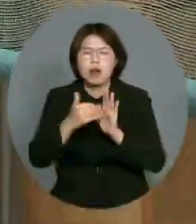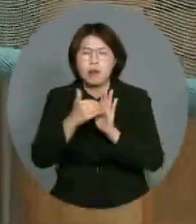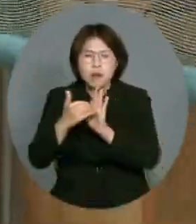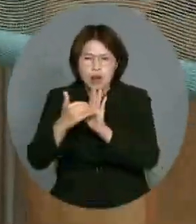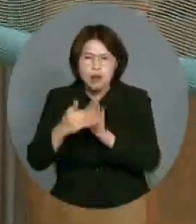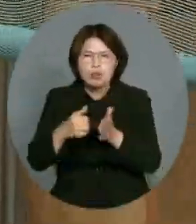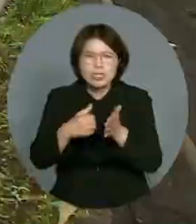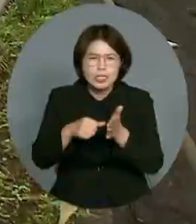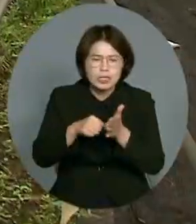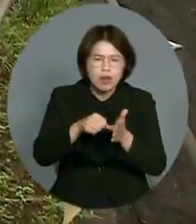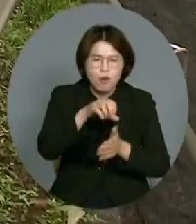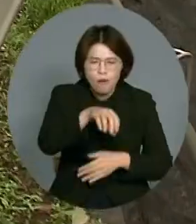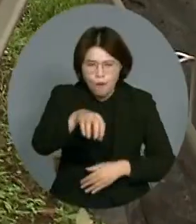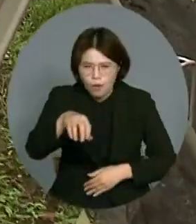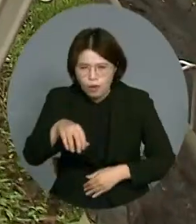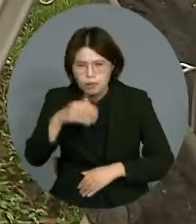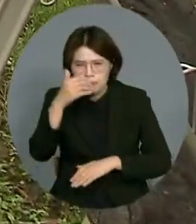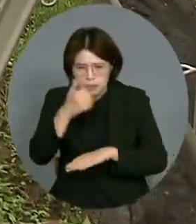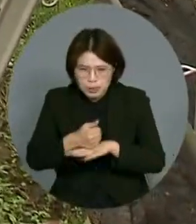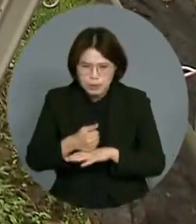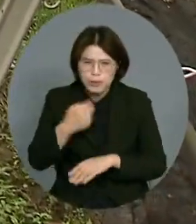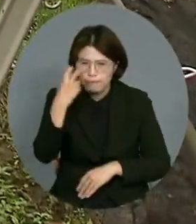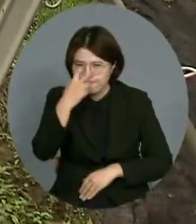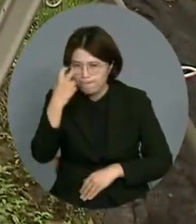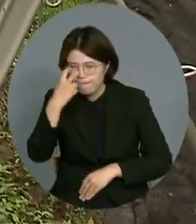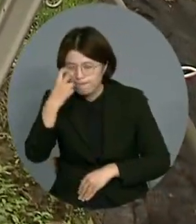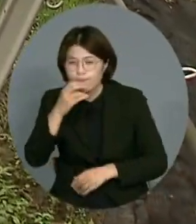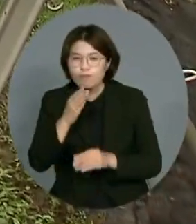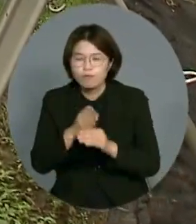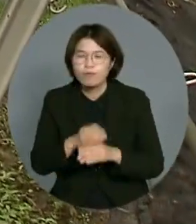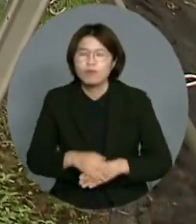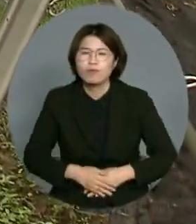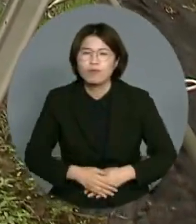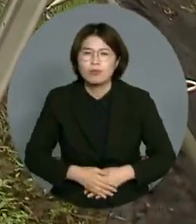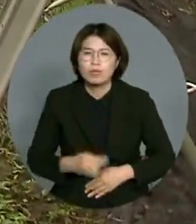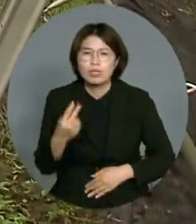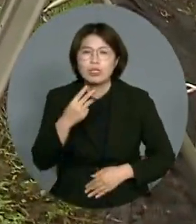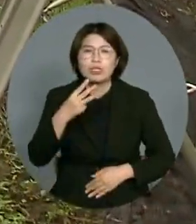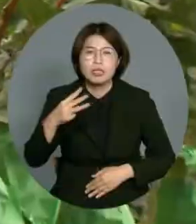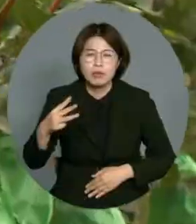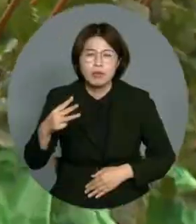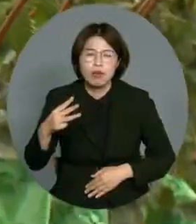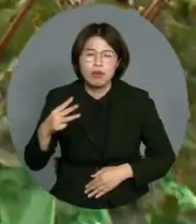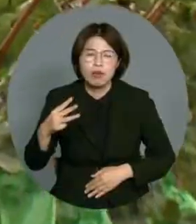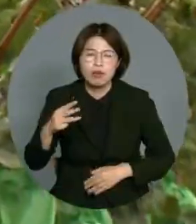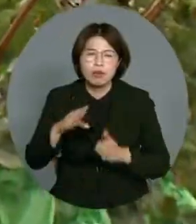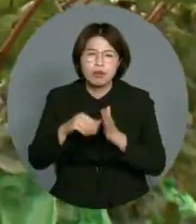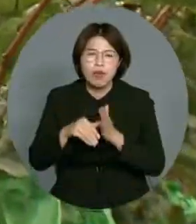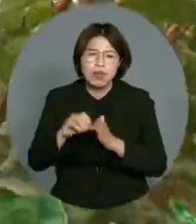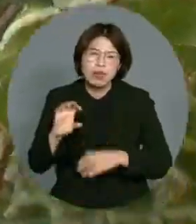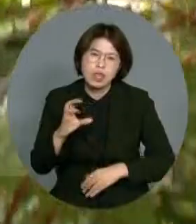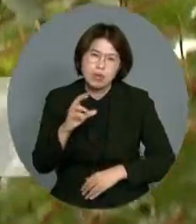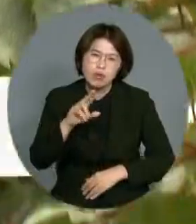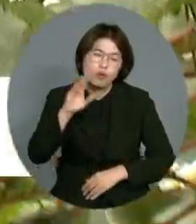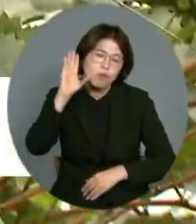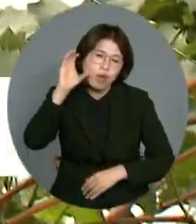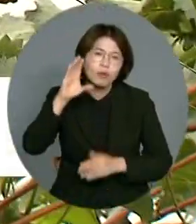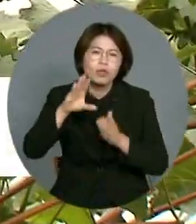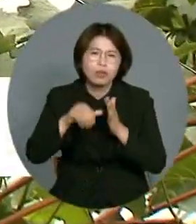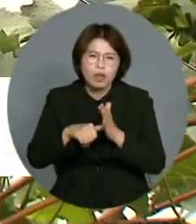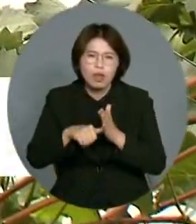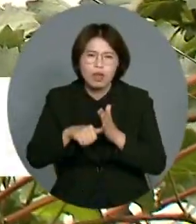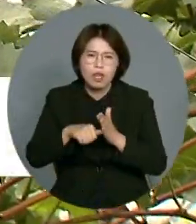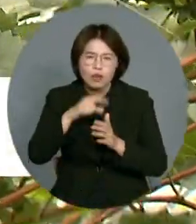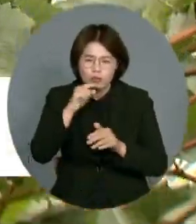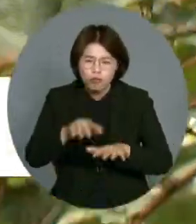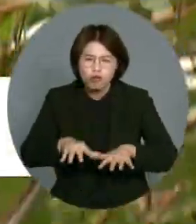시설 이곳저곳을 마지막으로 살피고 있습니다. 지난 2003년 태풍 매미 때 침수와 낙과 피해를